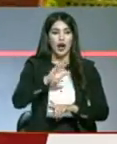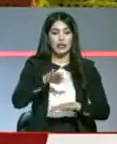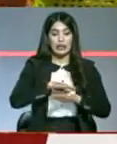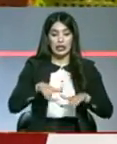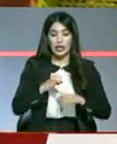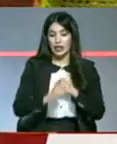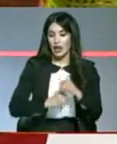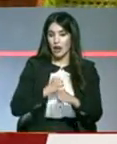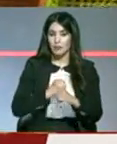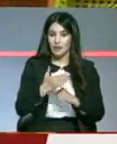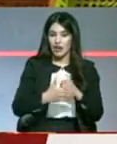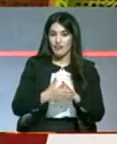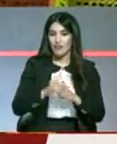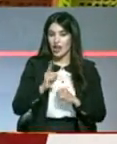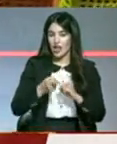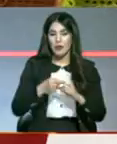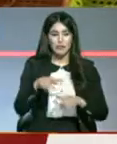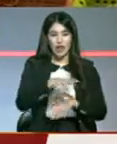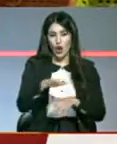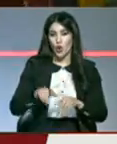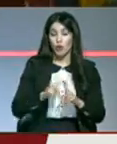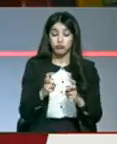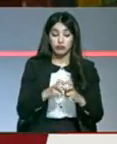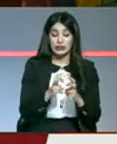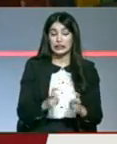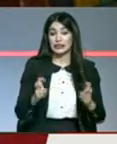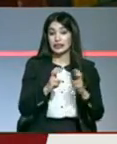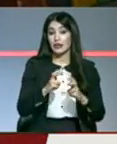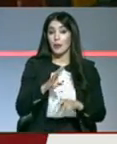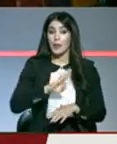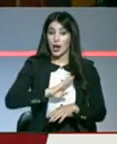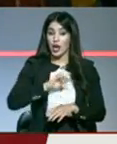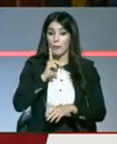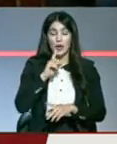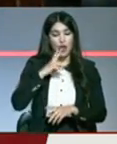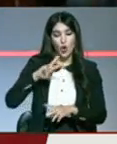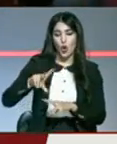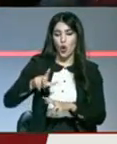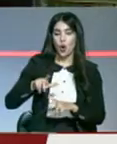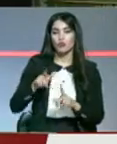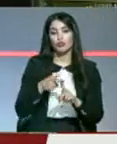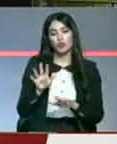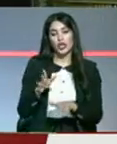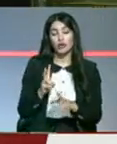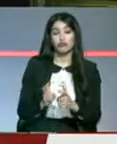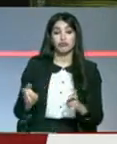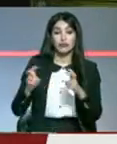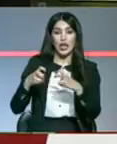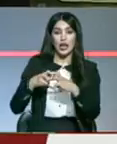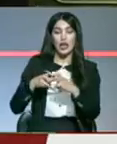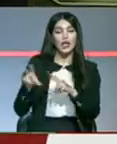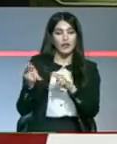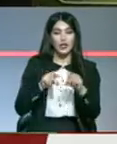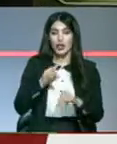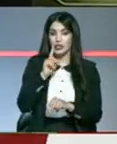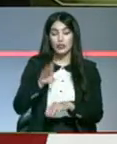موسمها وما سينجم عنه ارتفاع في اسعارها اما بالنسبه للقوات فقدت شهد ارتفاعا في اسعارها ايضا